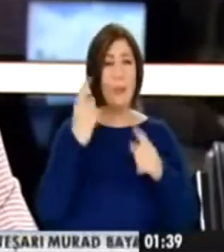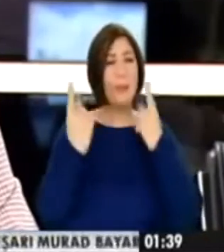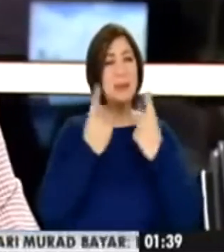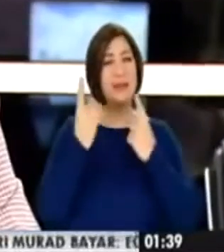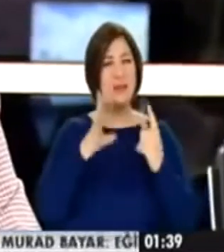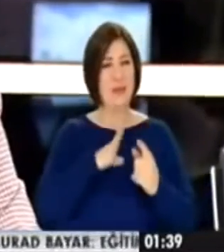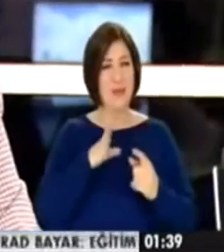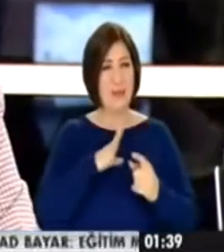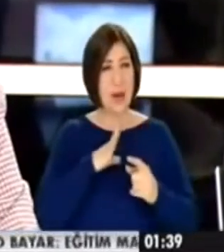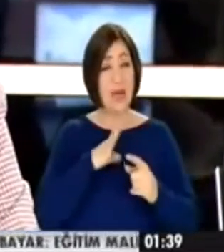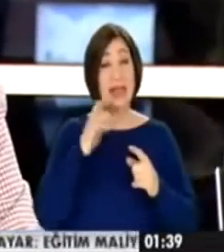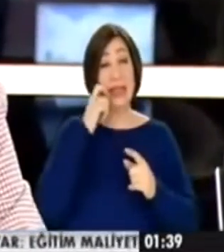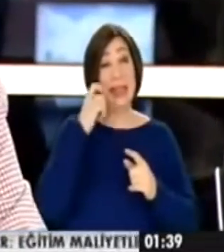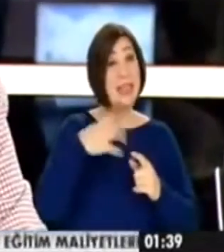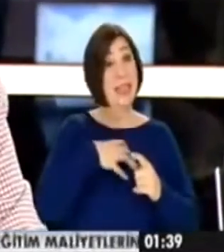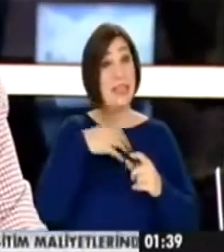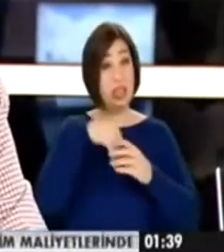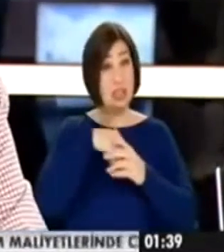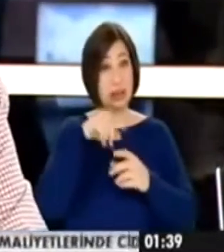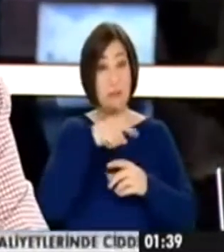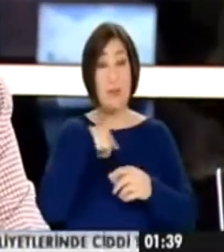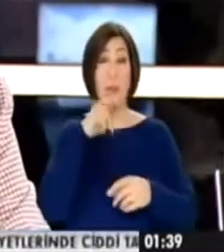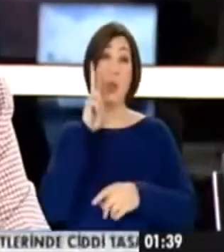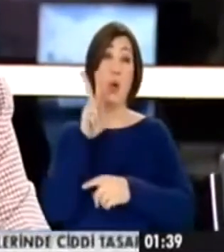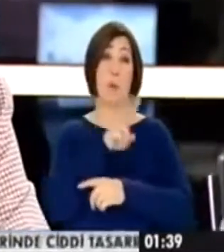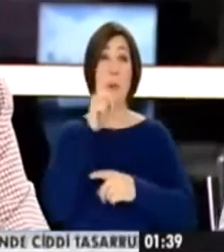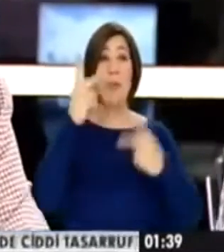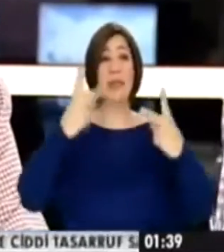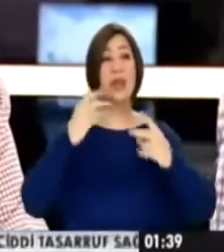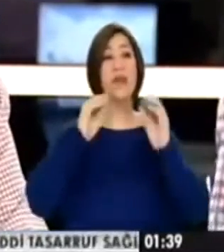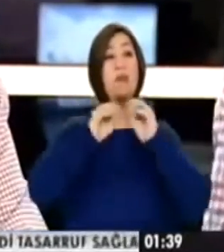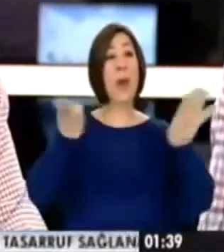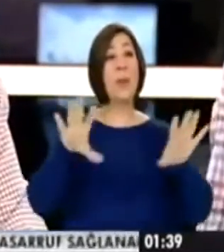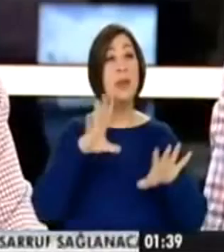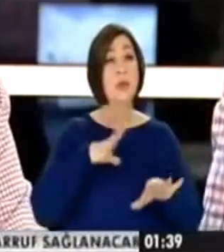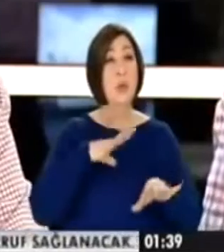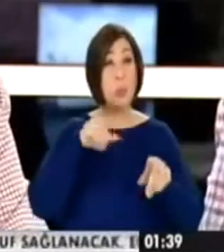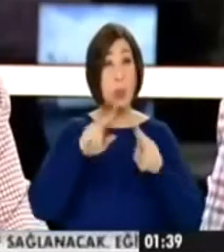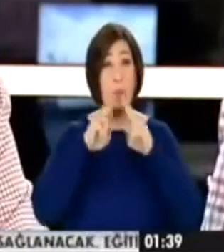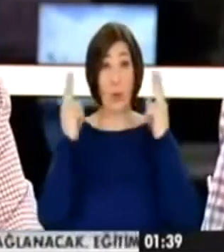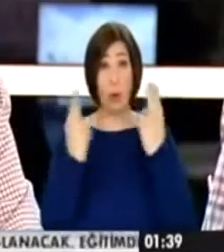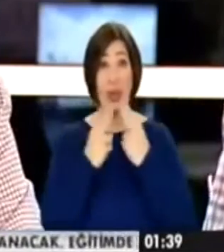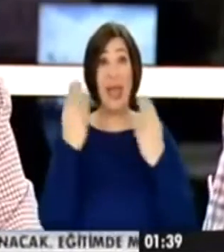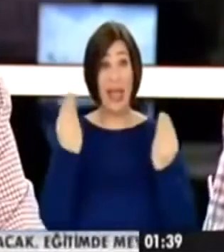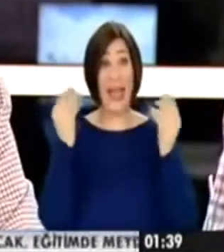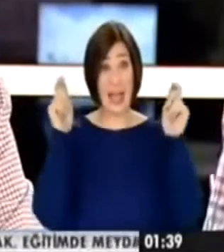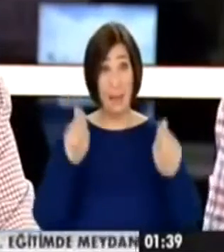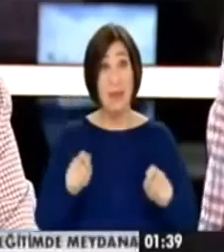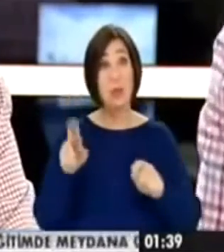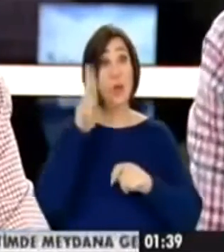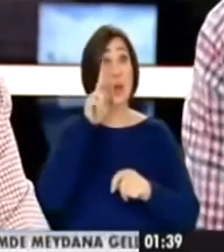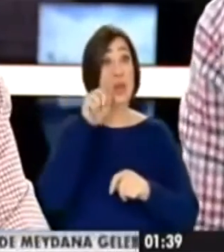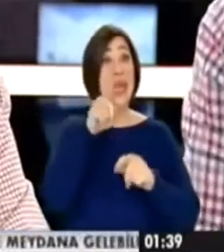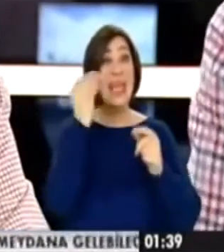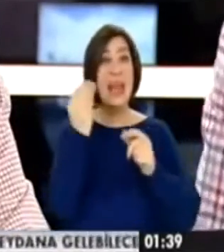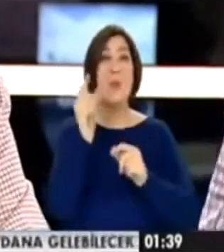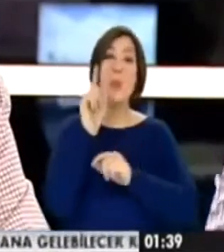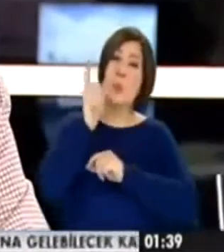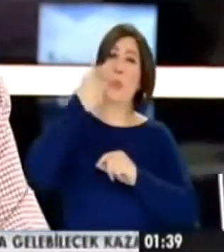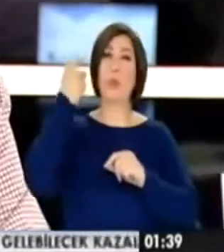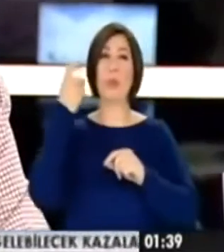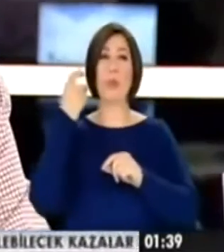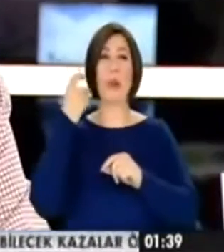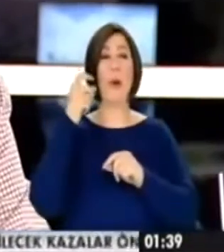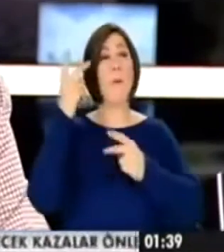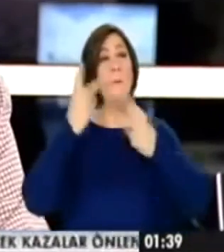olduğunda şöyle diyorum dini açıdan. Benim gördüğüm kadarıyla şöyle bir mesaj vermek istiyorlar. Hani bu dünyada da iyilik yaparsan sonuçta seni iyilik bulur. Bazı